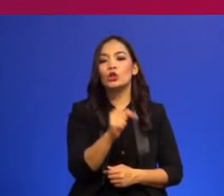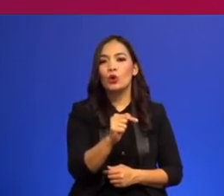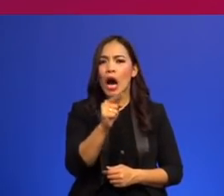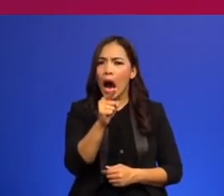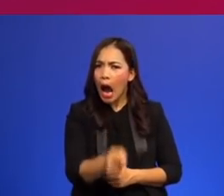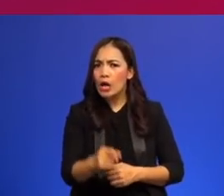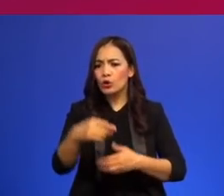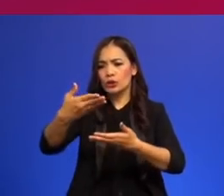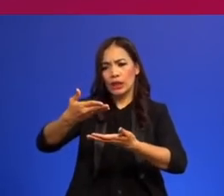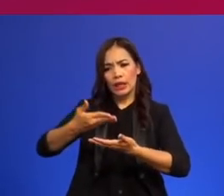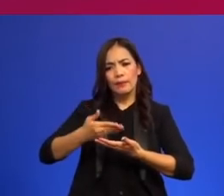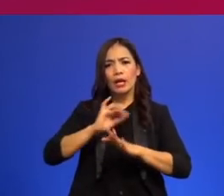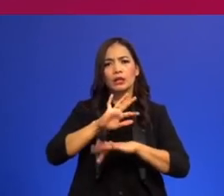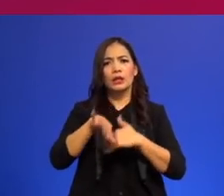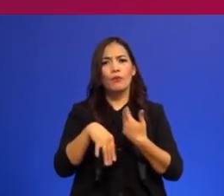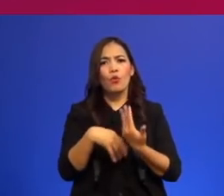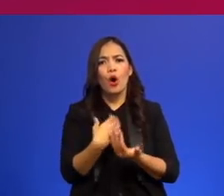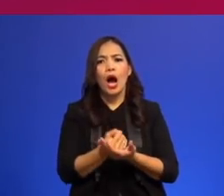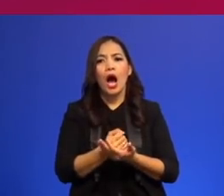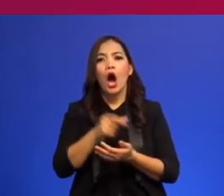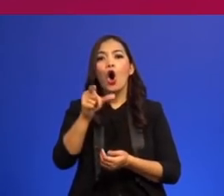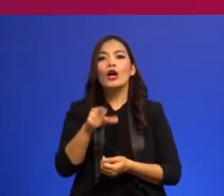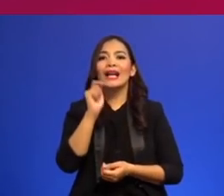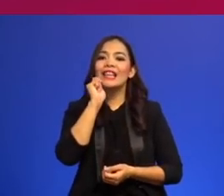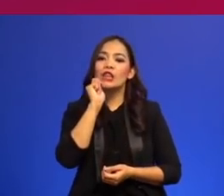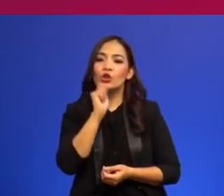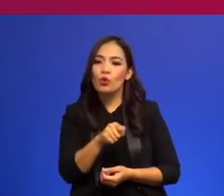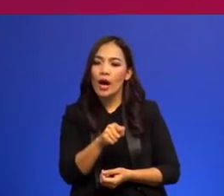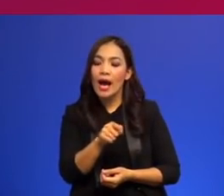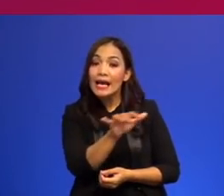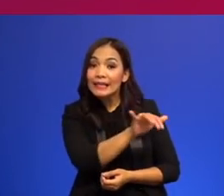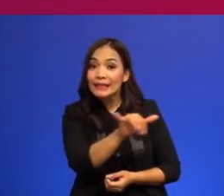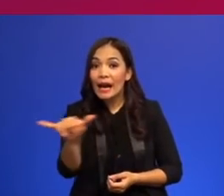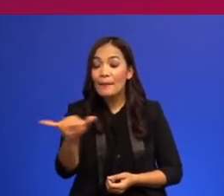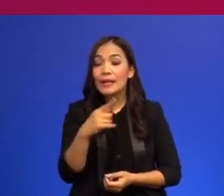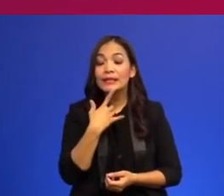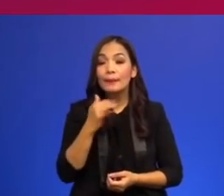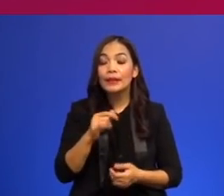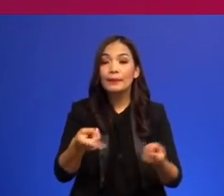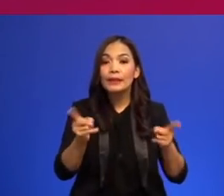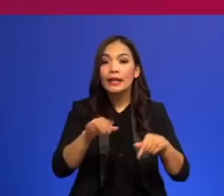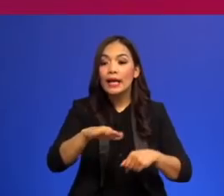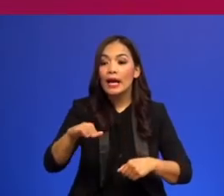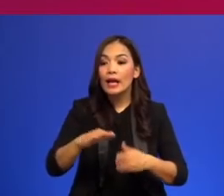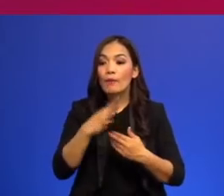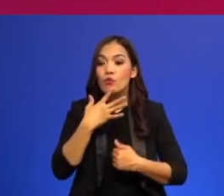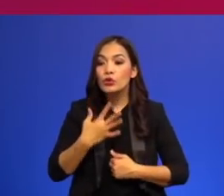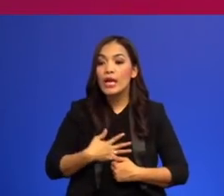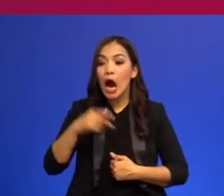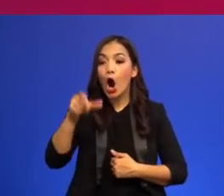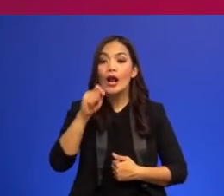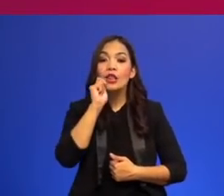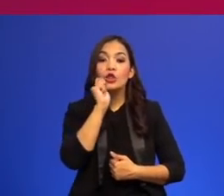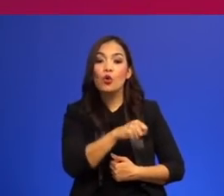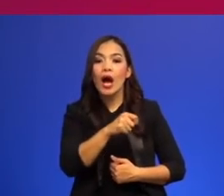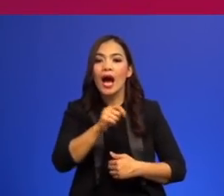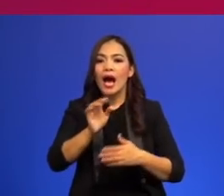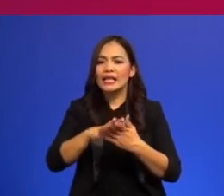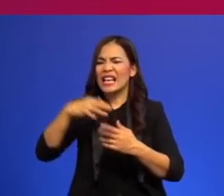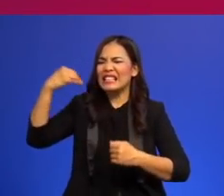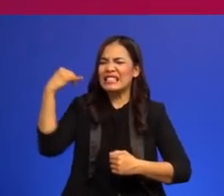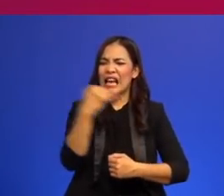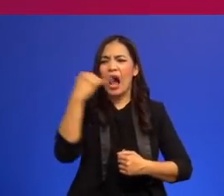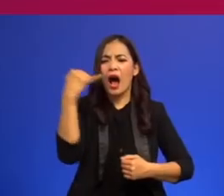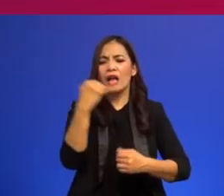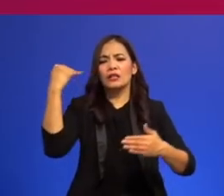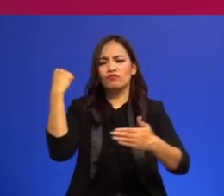Anda harus menerima keberadaan mertua bagaimanapun. Sama seperti Anda jadi anak punya orang tua sebrengsek,